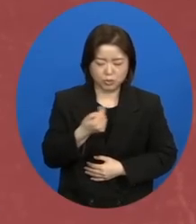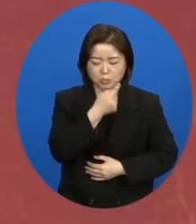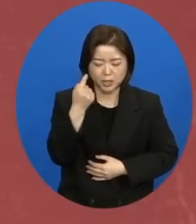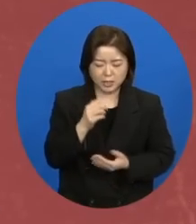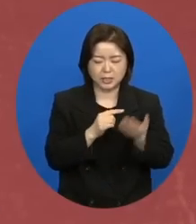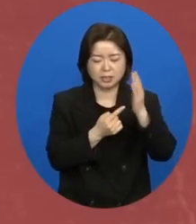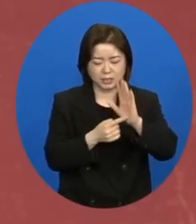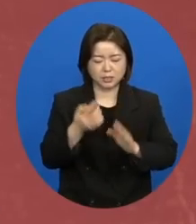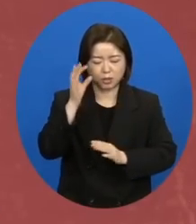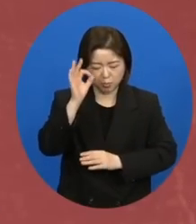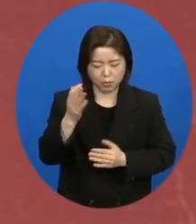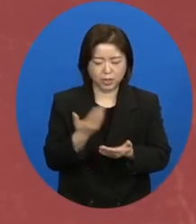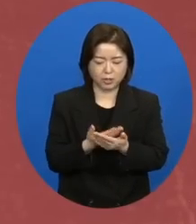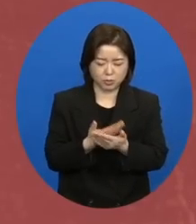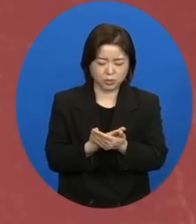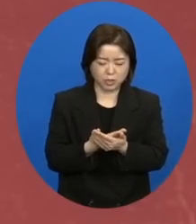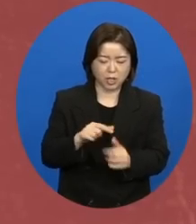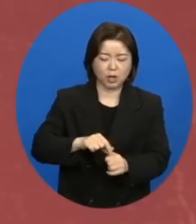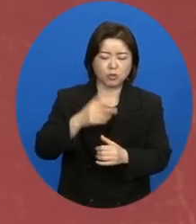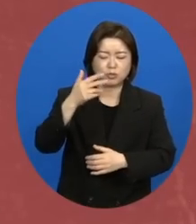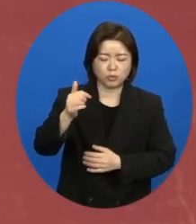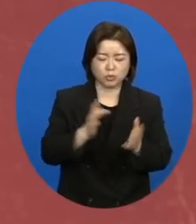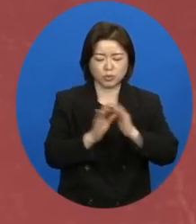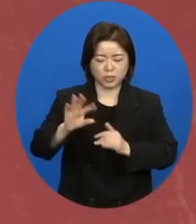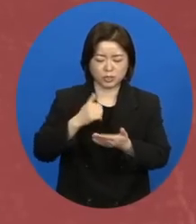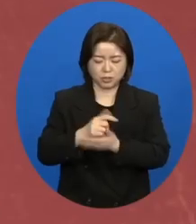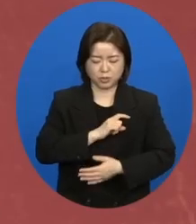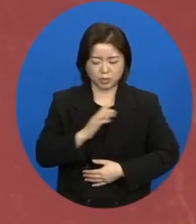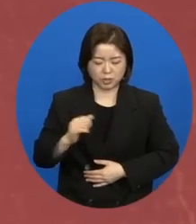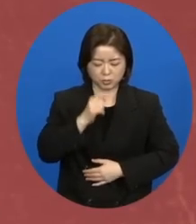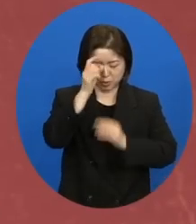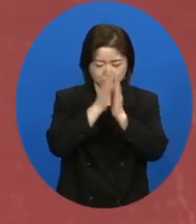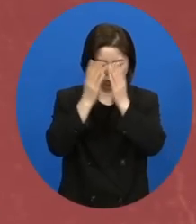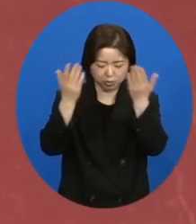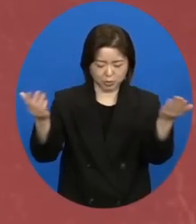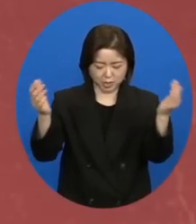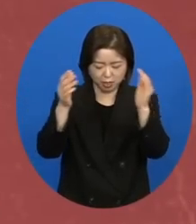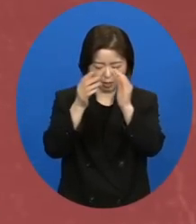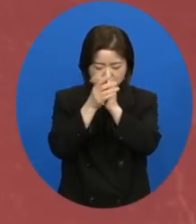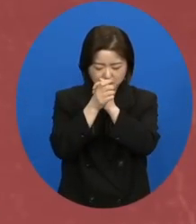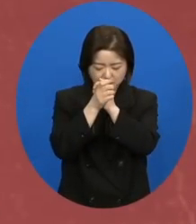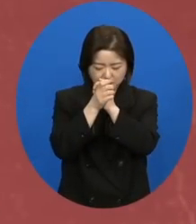하옵소서. 우리 구주 예수 그리스도의 이름으로 기도하옵나이다. 아멘.